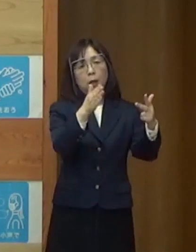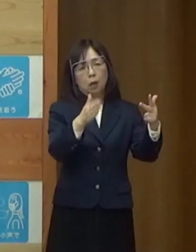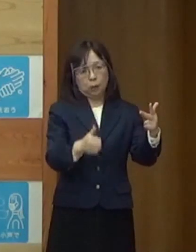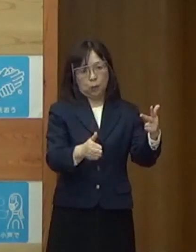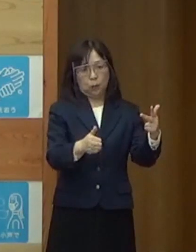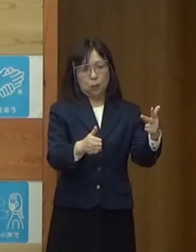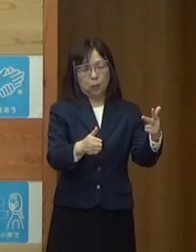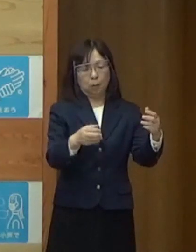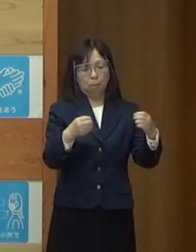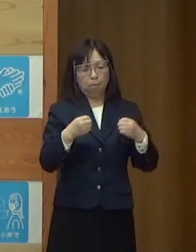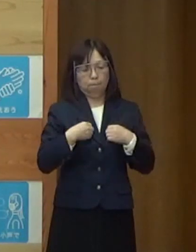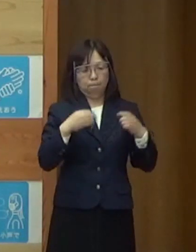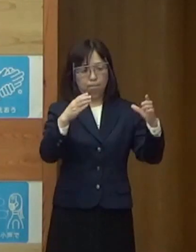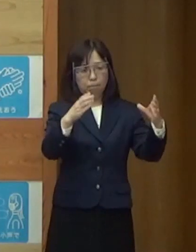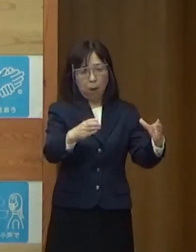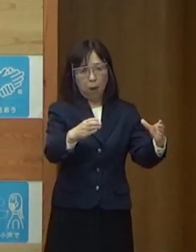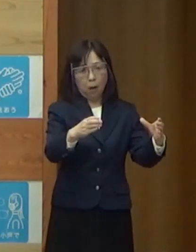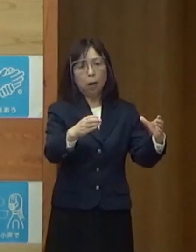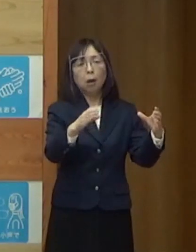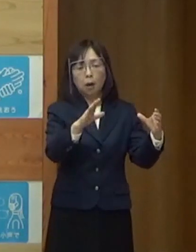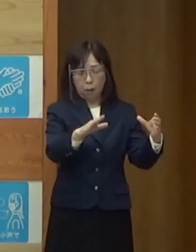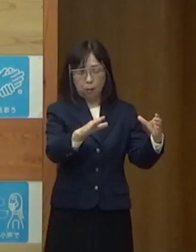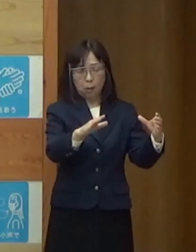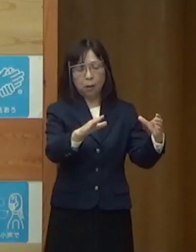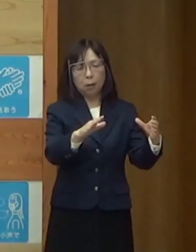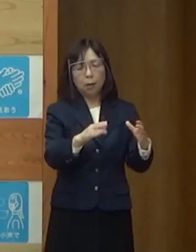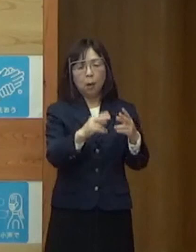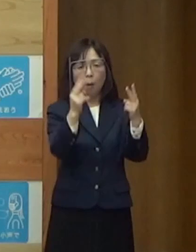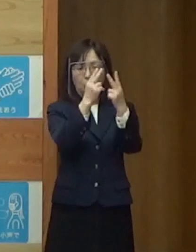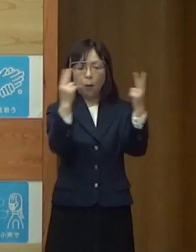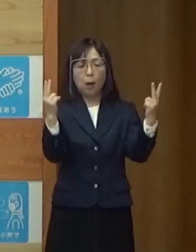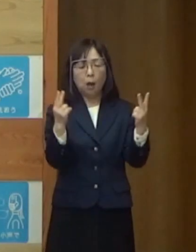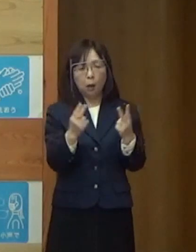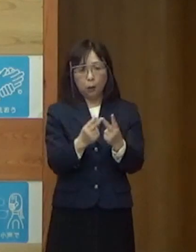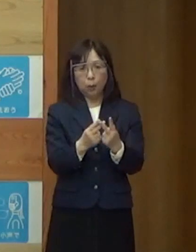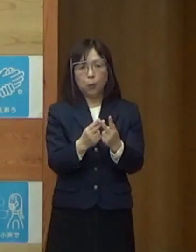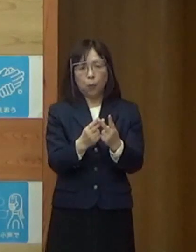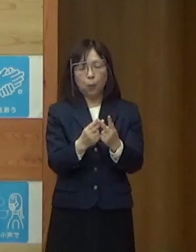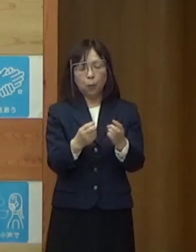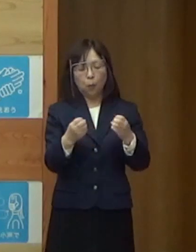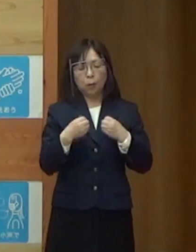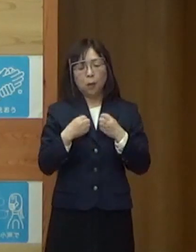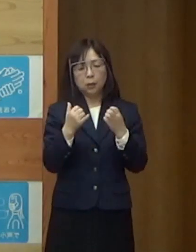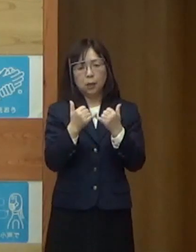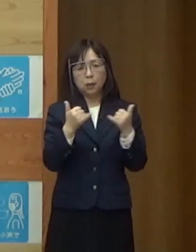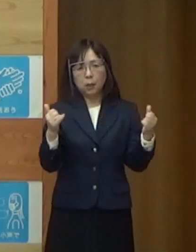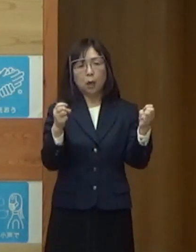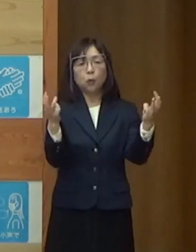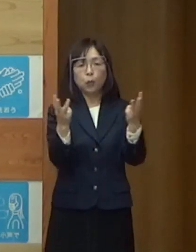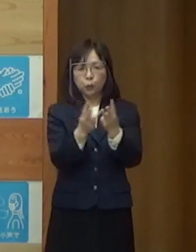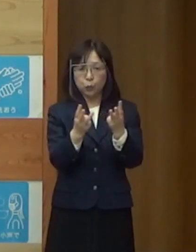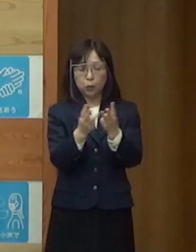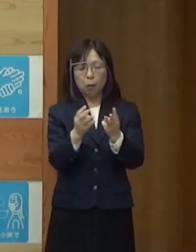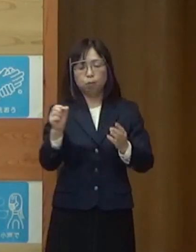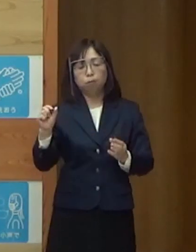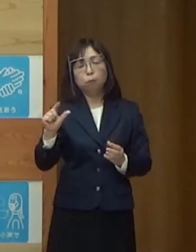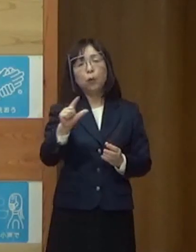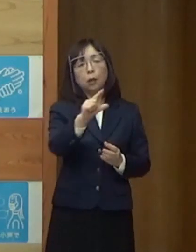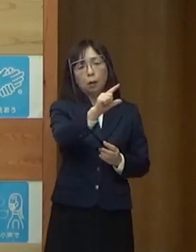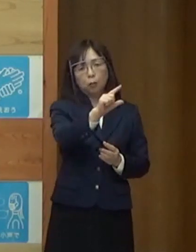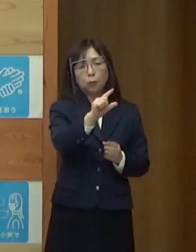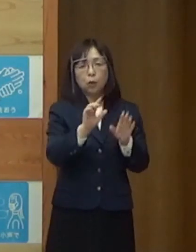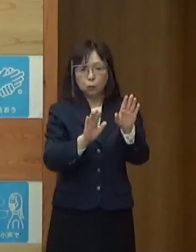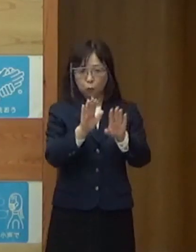における大規模な集団感染の影響によりまして、全道の新規感染者数が押し上げられ